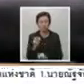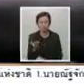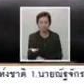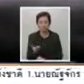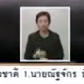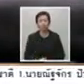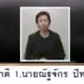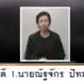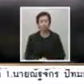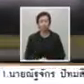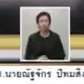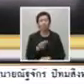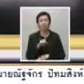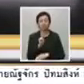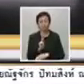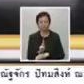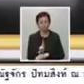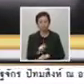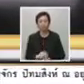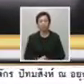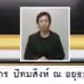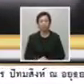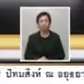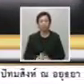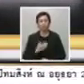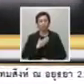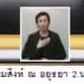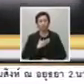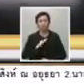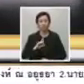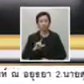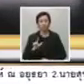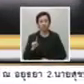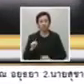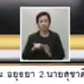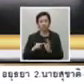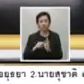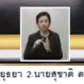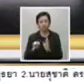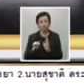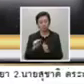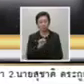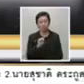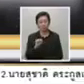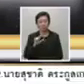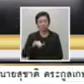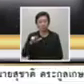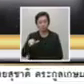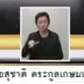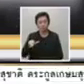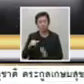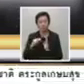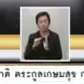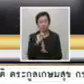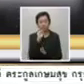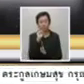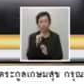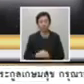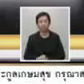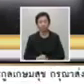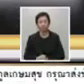ท่านประธานที่เคารพกระผมชลนานสีแก้วเพื่อไทยจังหวัดน่านขออนุญาตใ